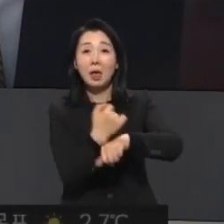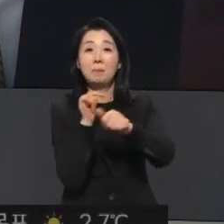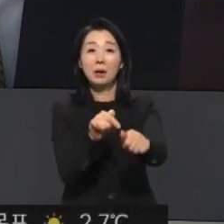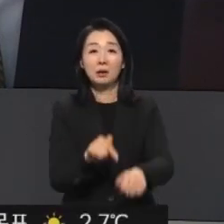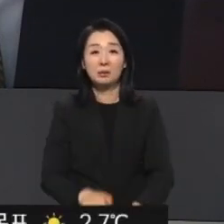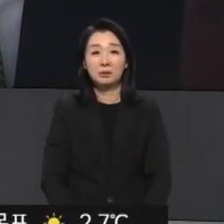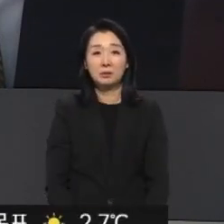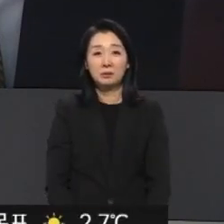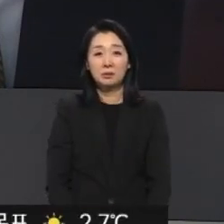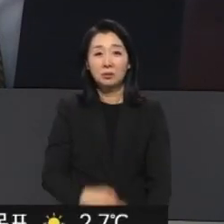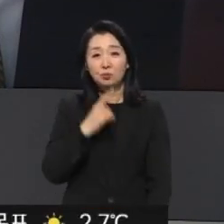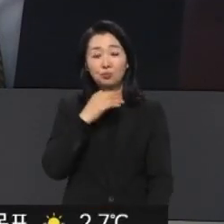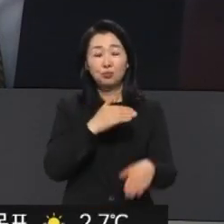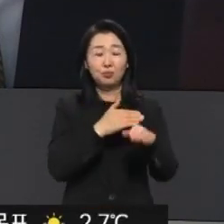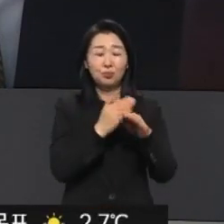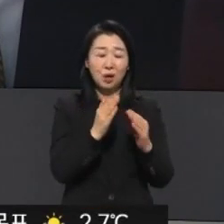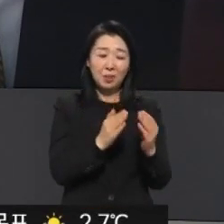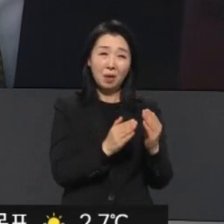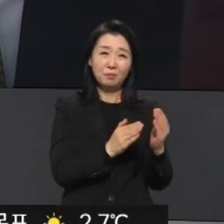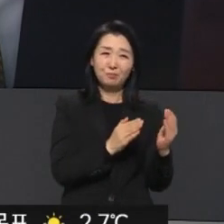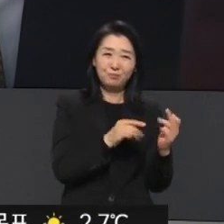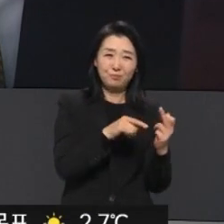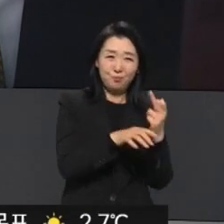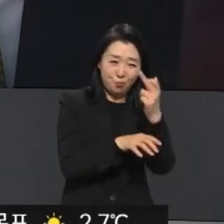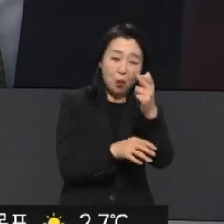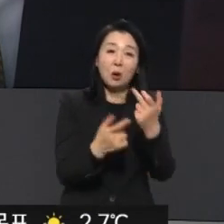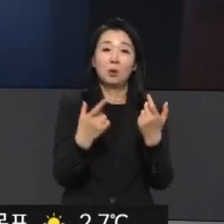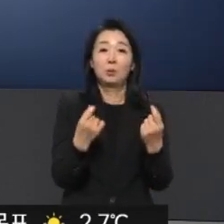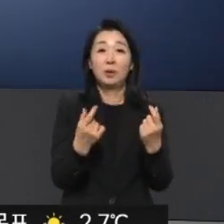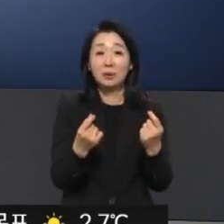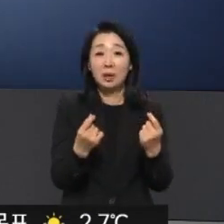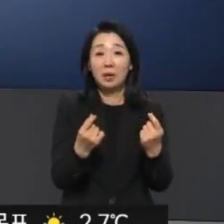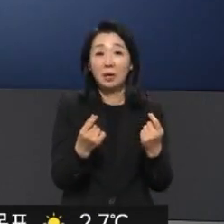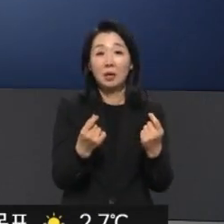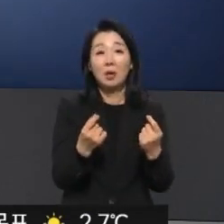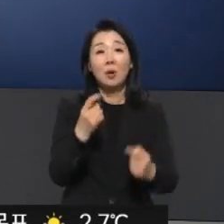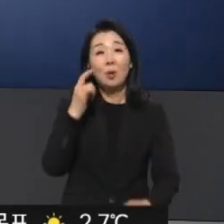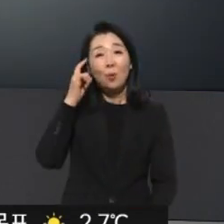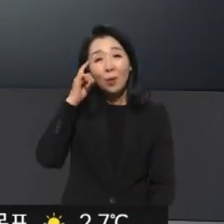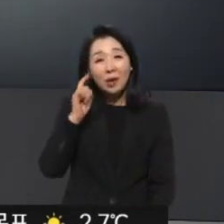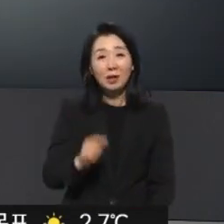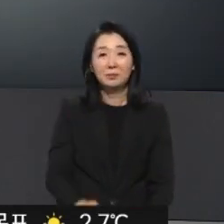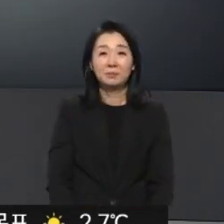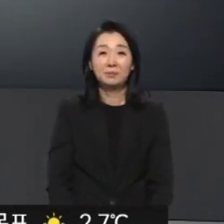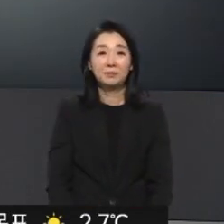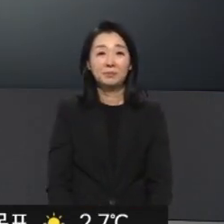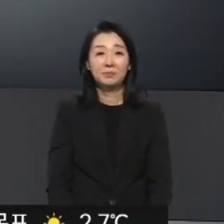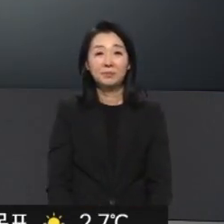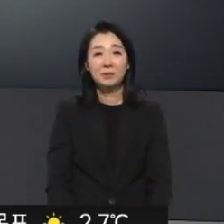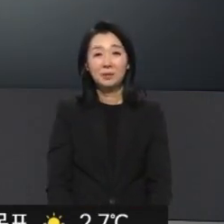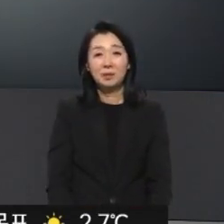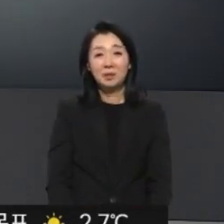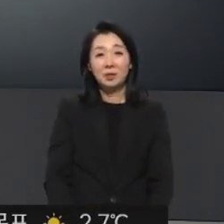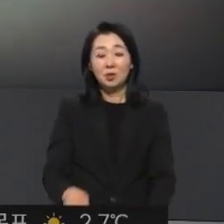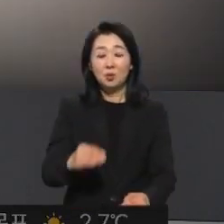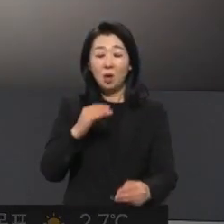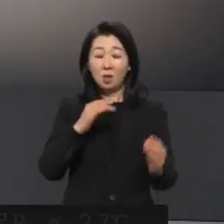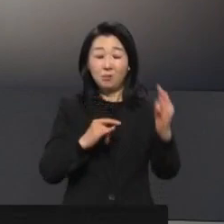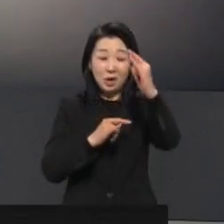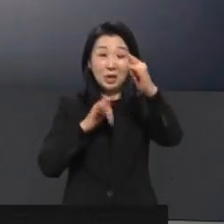지시였다고 하는데요. 북한의 포 사격 도발 때와 마찬가지로 일회성 원칙을 적용해서 무인기 북한이 한